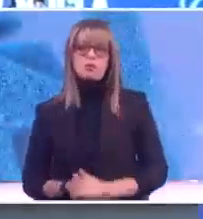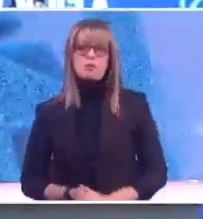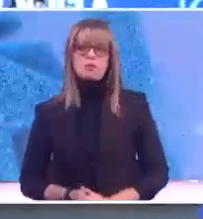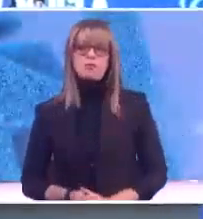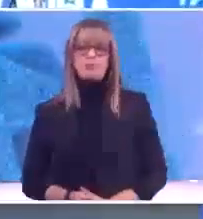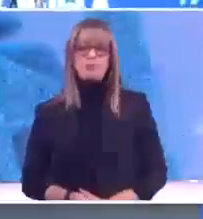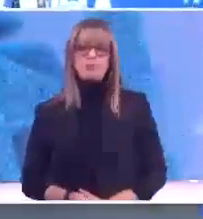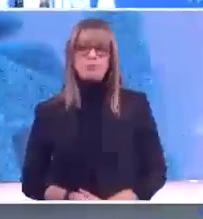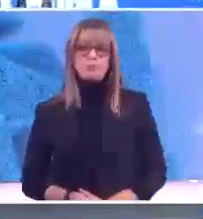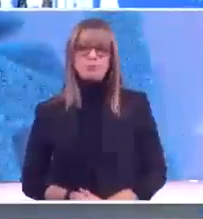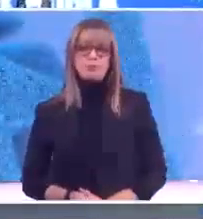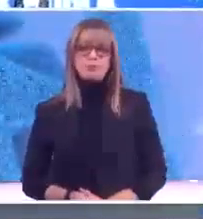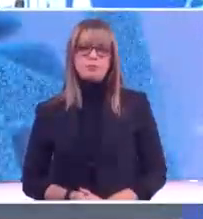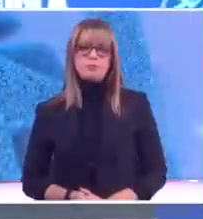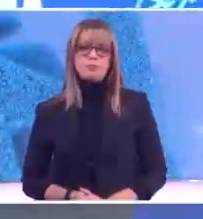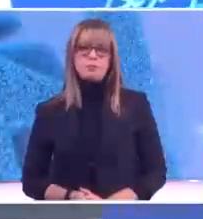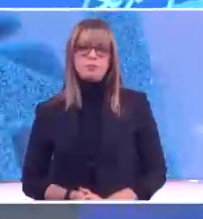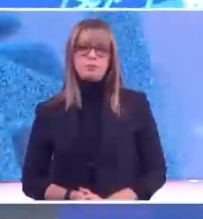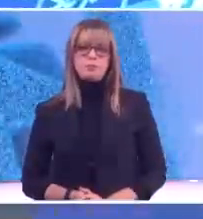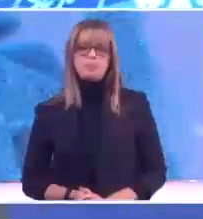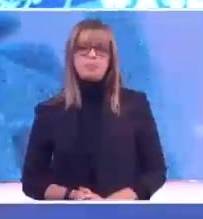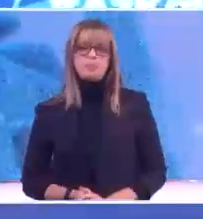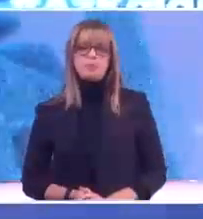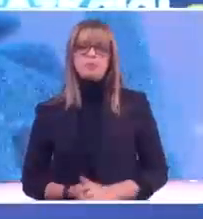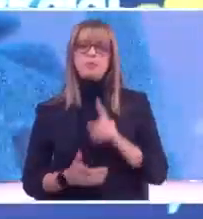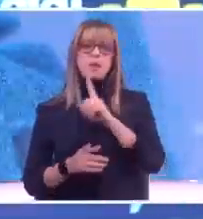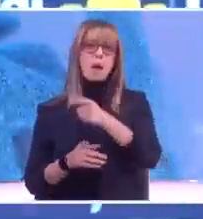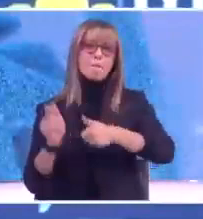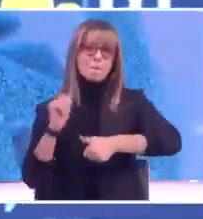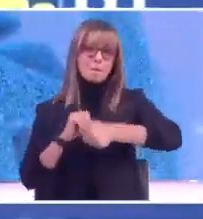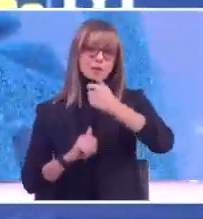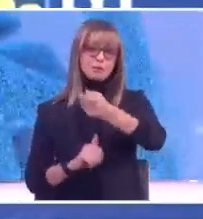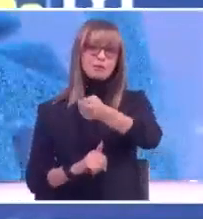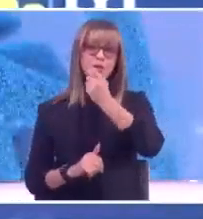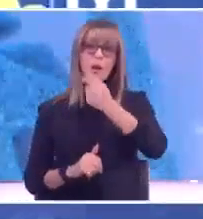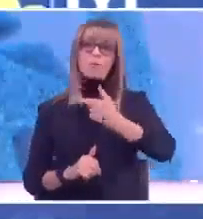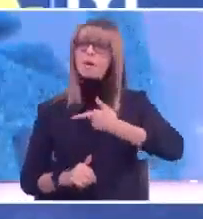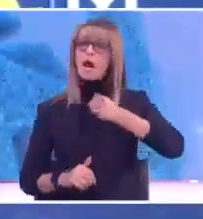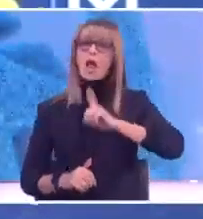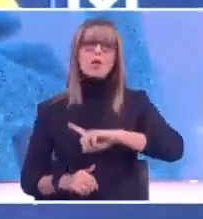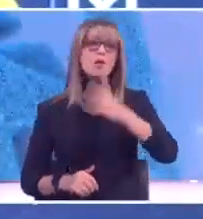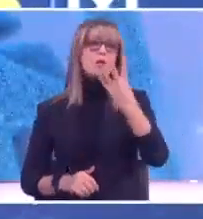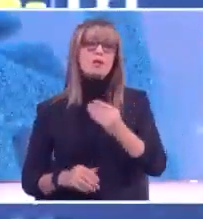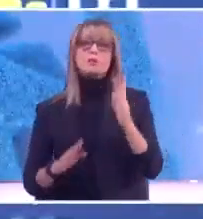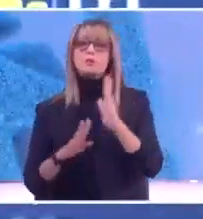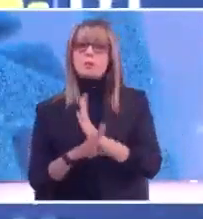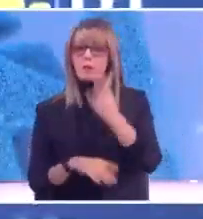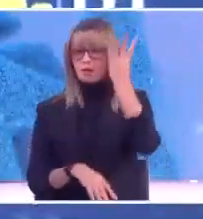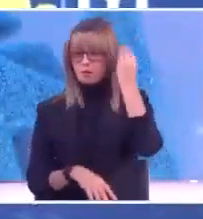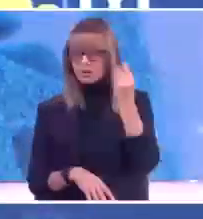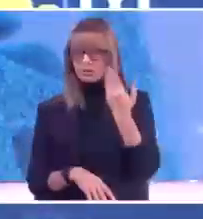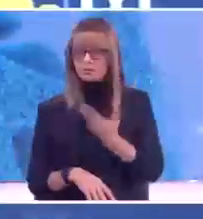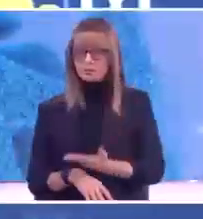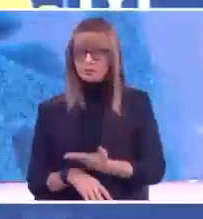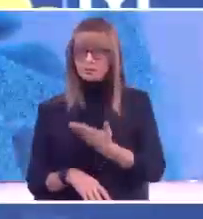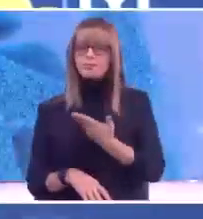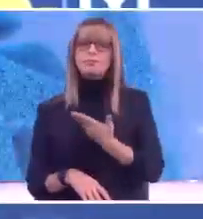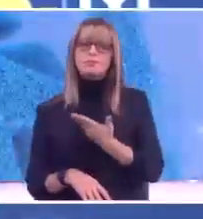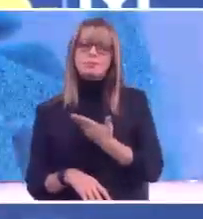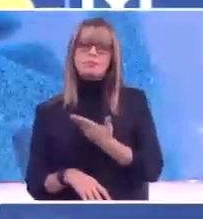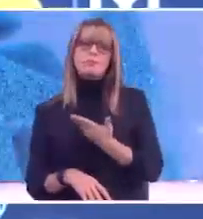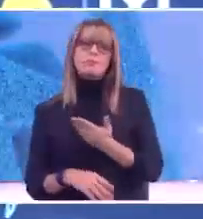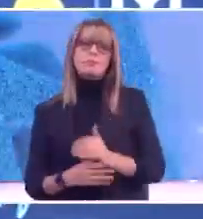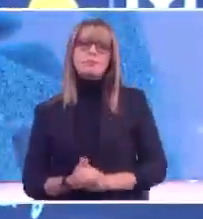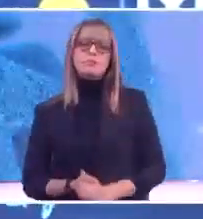Akşener diyorsunuz ya, niçin başbakanlığa aday olduğumu anladınız mı? İşte bu bir